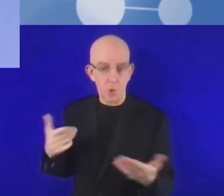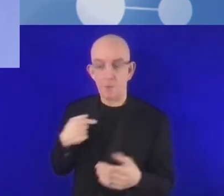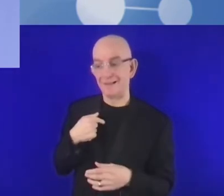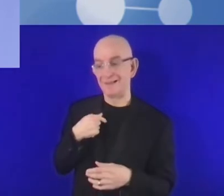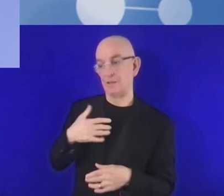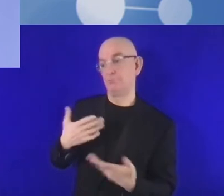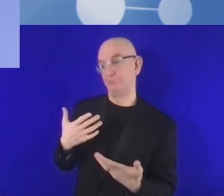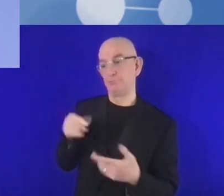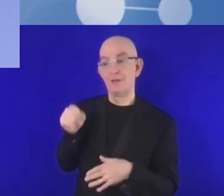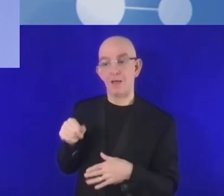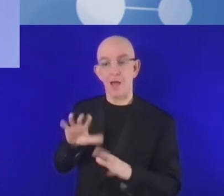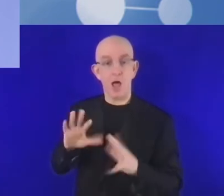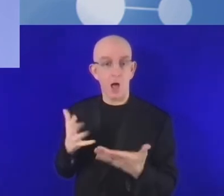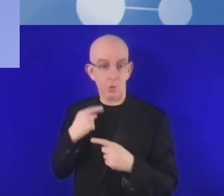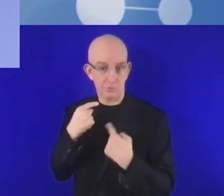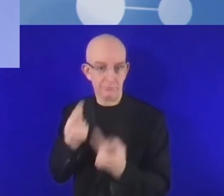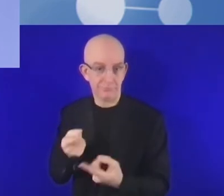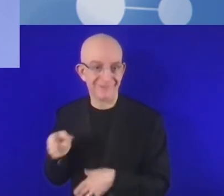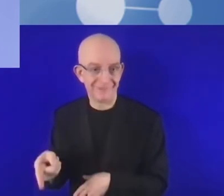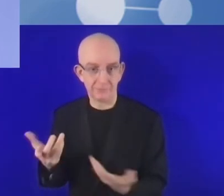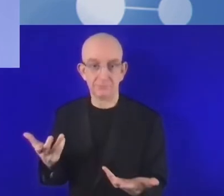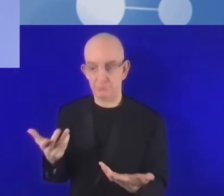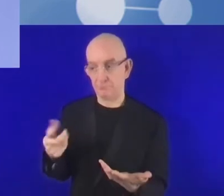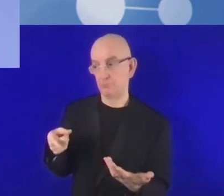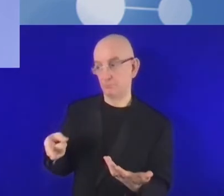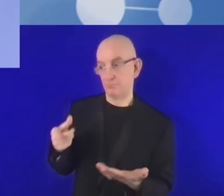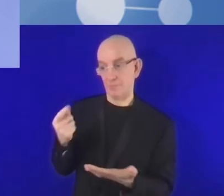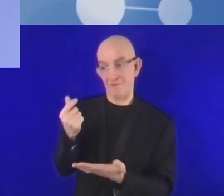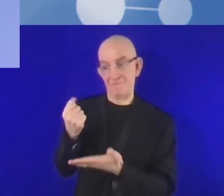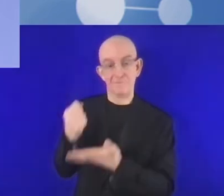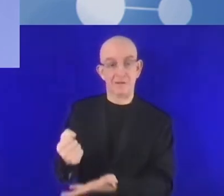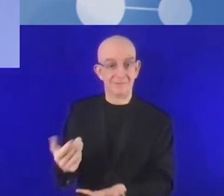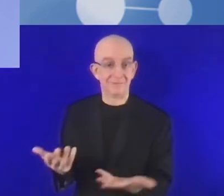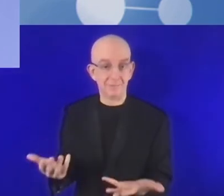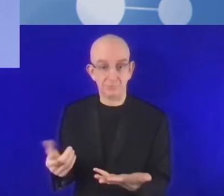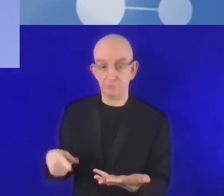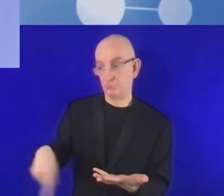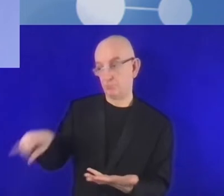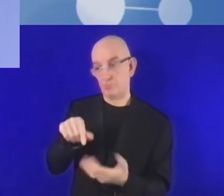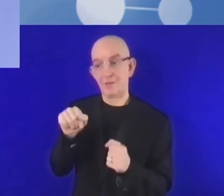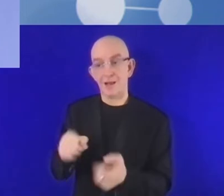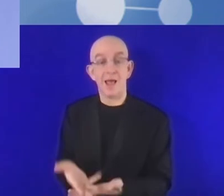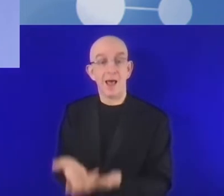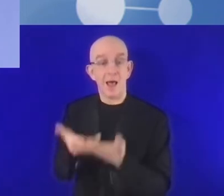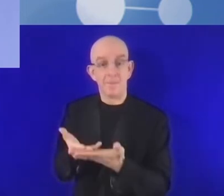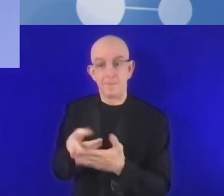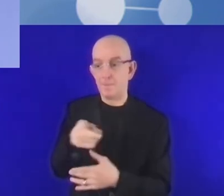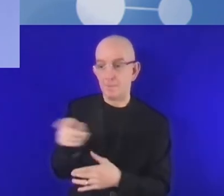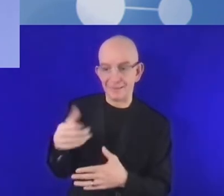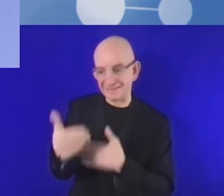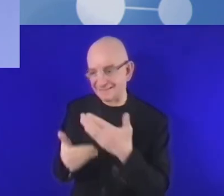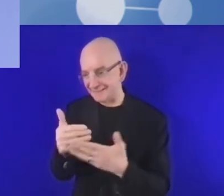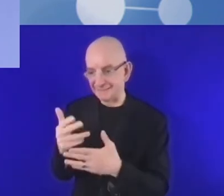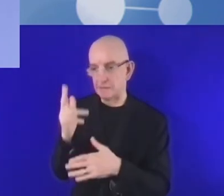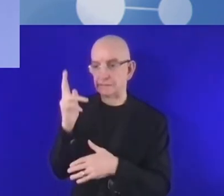是需要的，都是值得挑选的。尤其是创新企业，他们经常会有问题，这就是资金